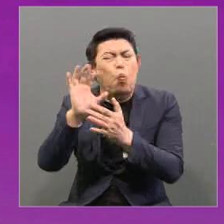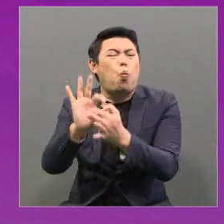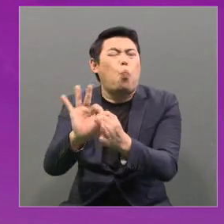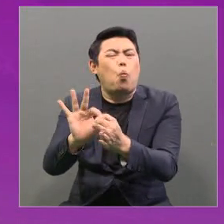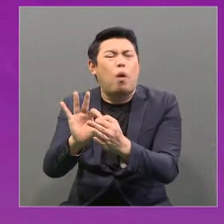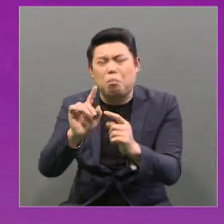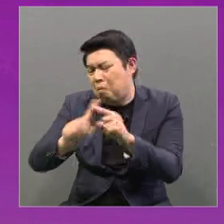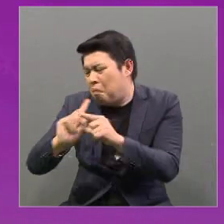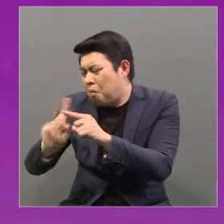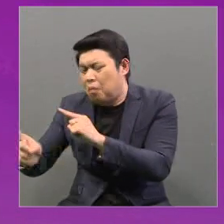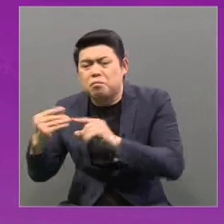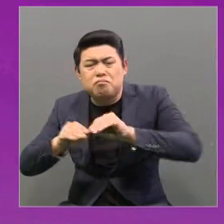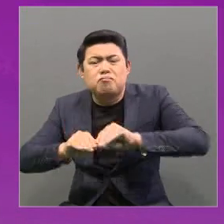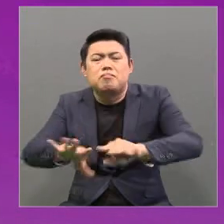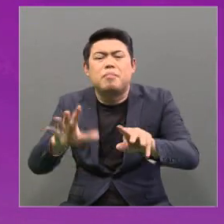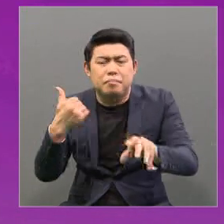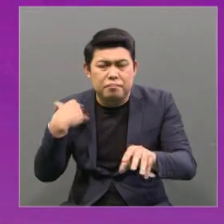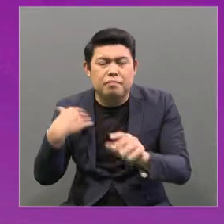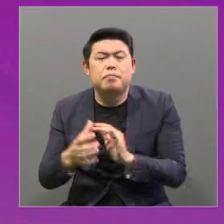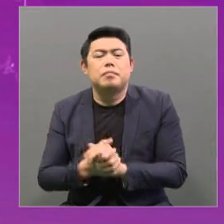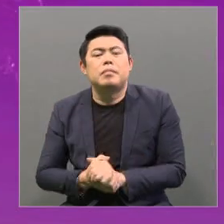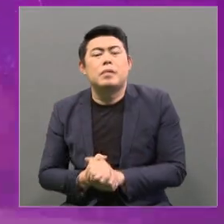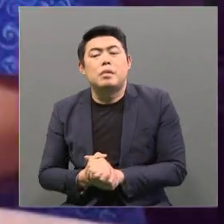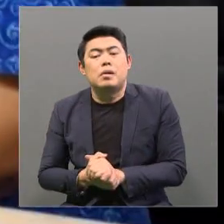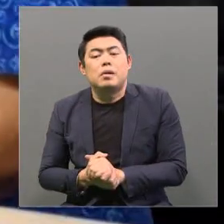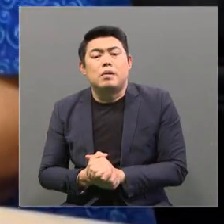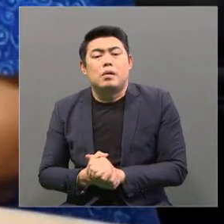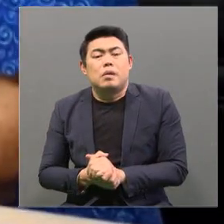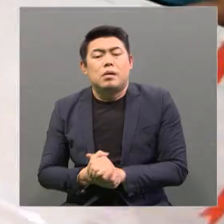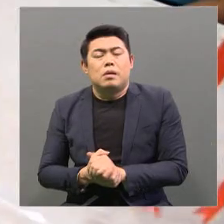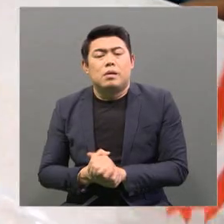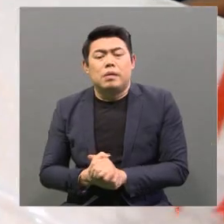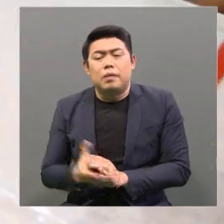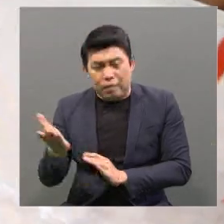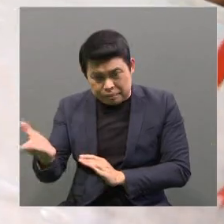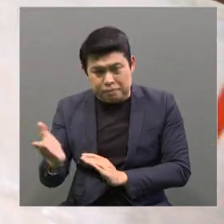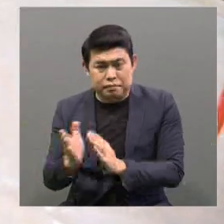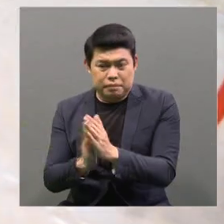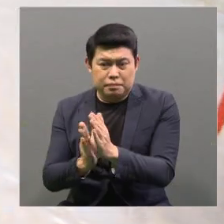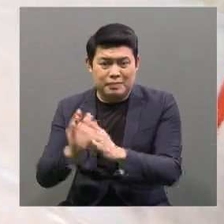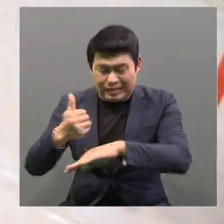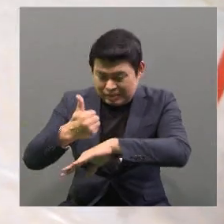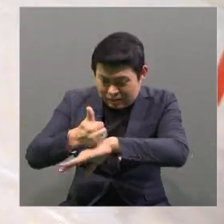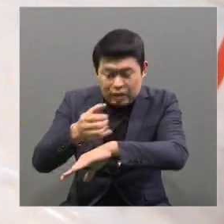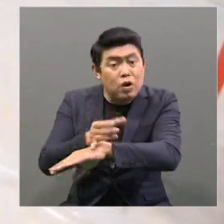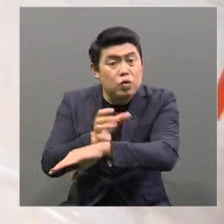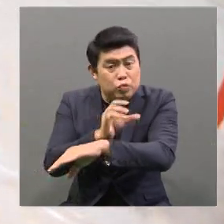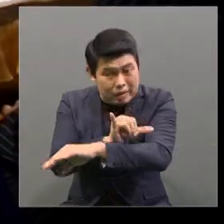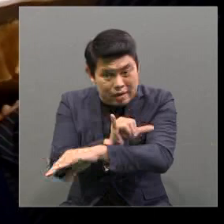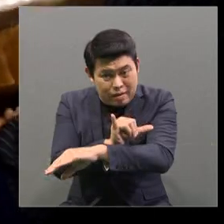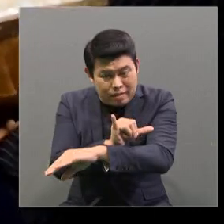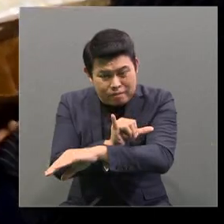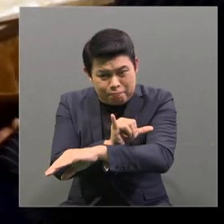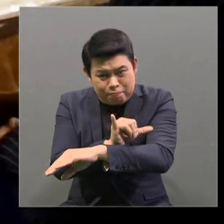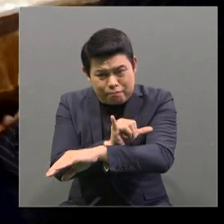ห่วงในหลายๆเรื่องที่สะท้อนออกมาเหมือนกันไปดูในแง่ของการชื่นชมก่อนนะครับนายนิวัฒน์รุ่งสาครผู้ว่าราชการจังหวัดพระนครศรี